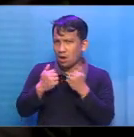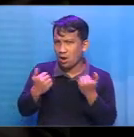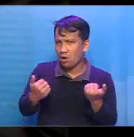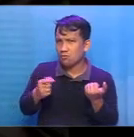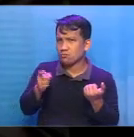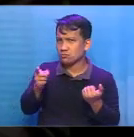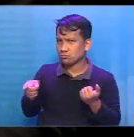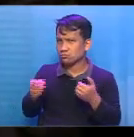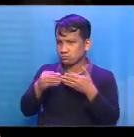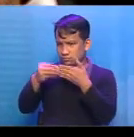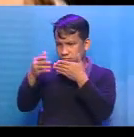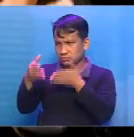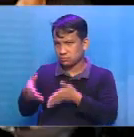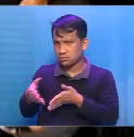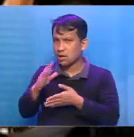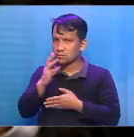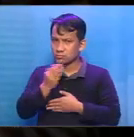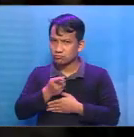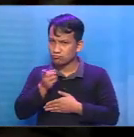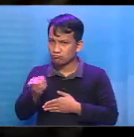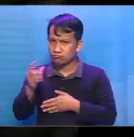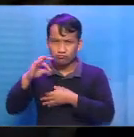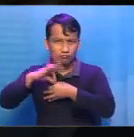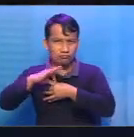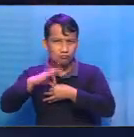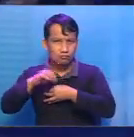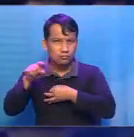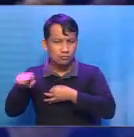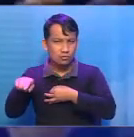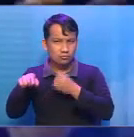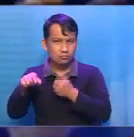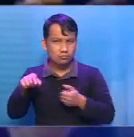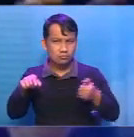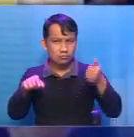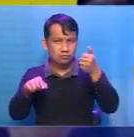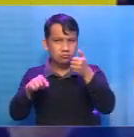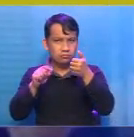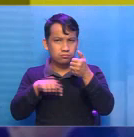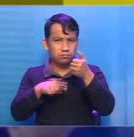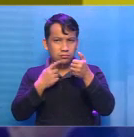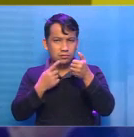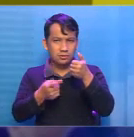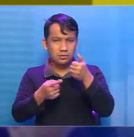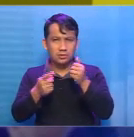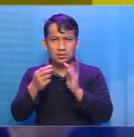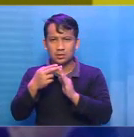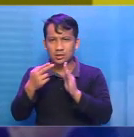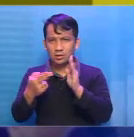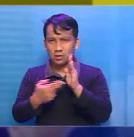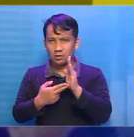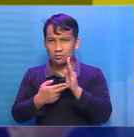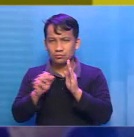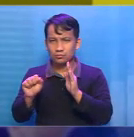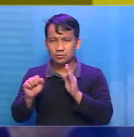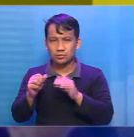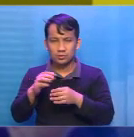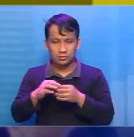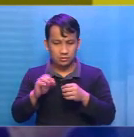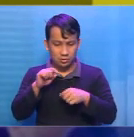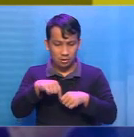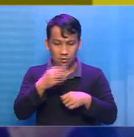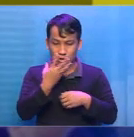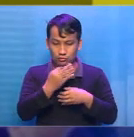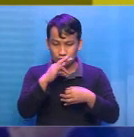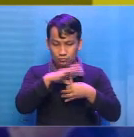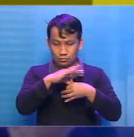ng oposisyon ang taong bumoto para sa liderato? Isa pa, sa ilalim po ng House Rules, yung mga bumoto para sa nanalong House